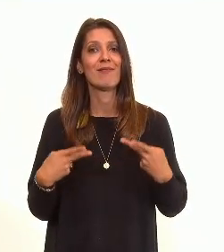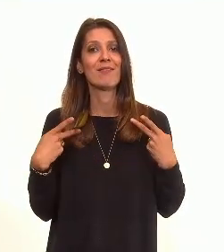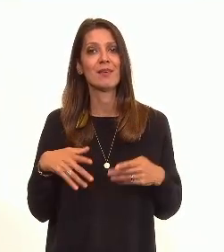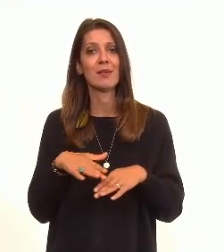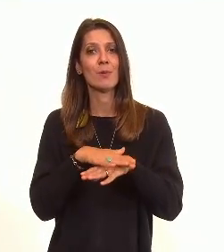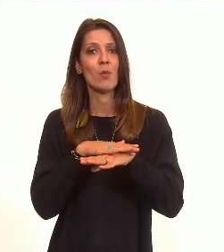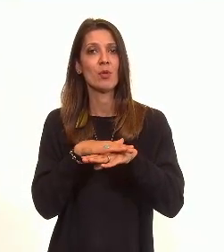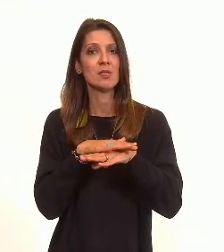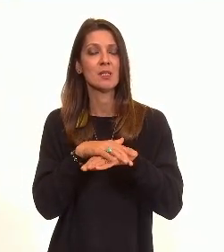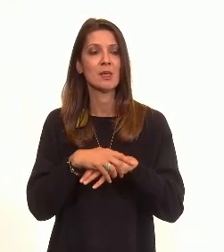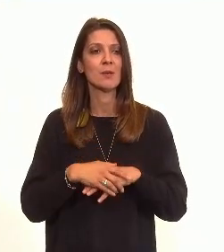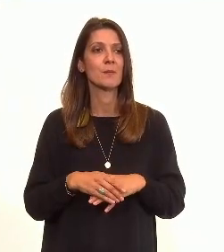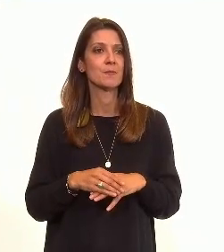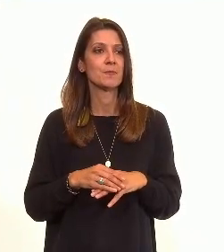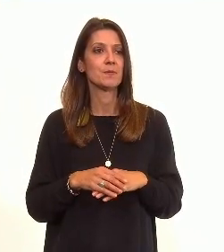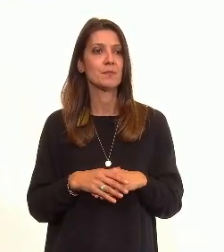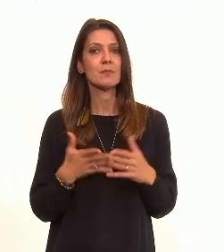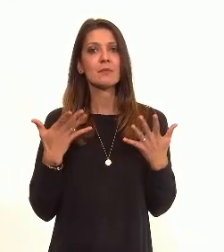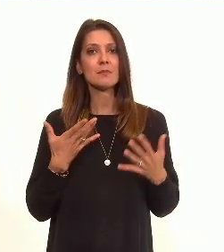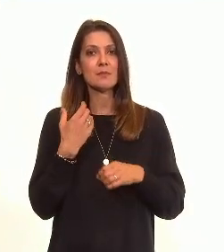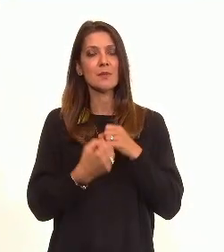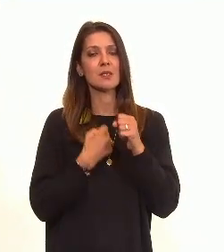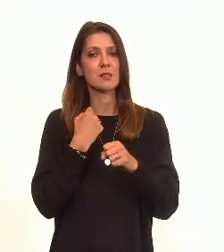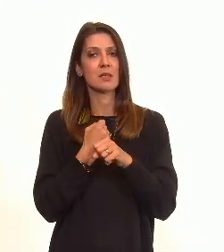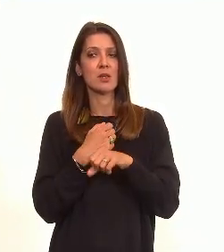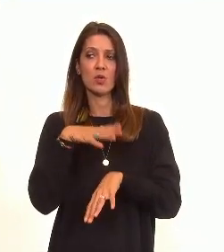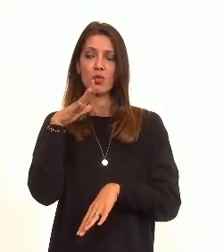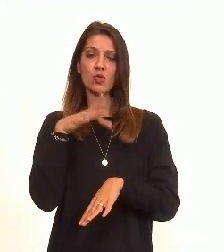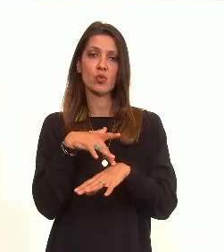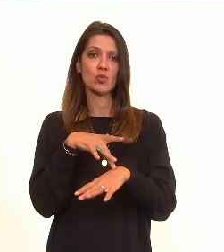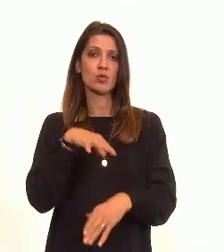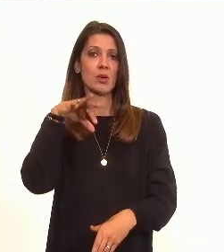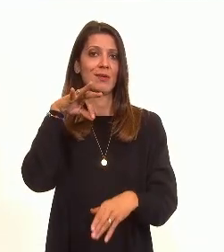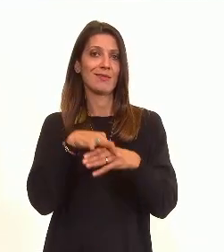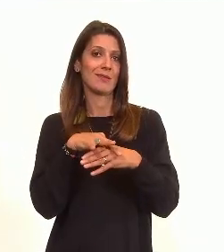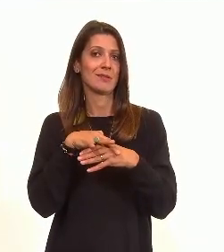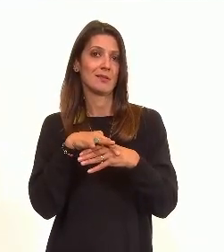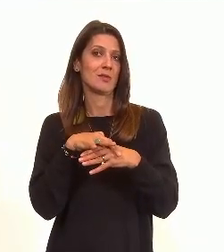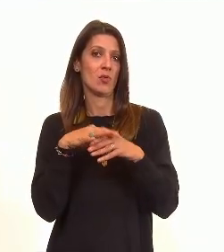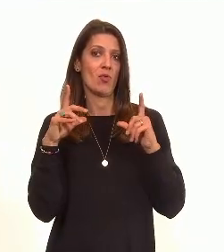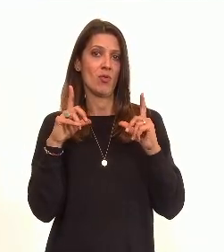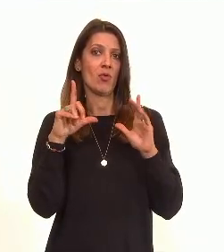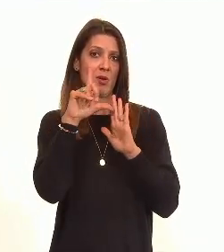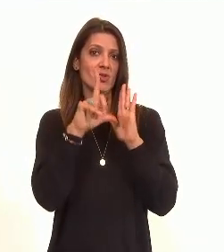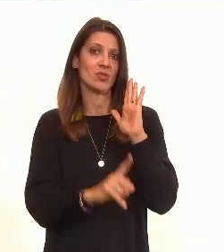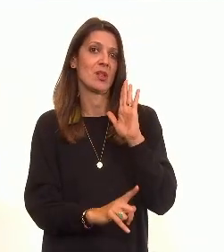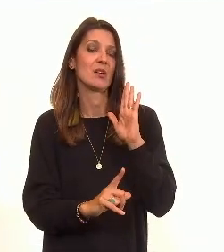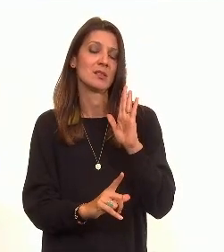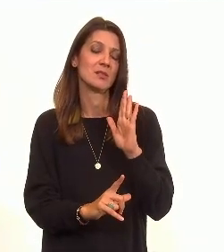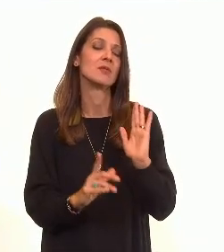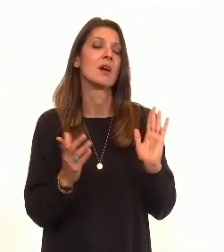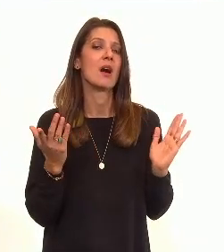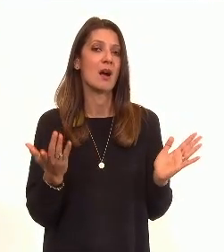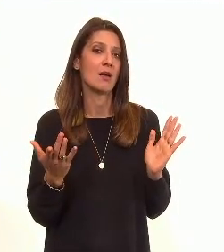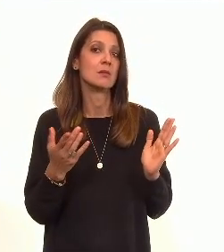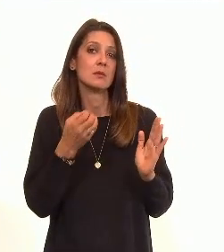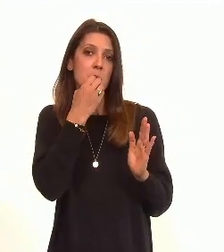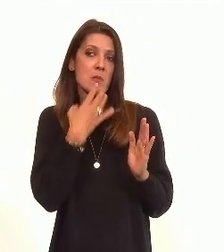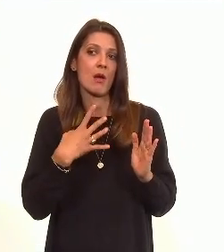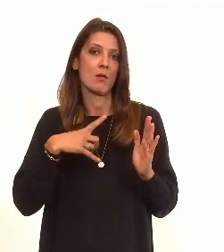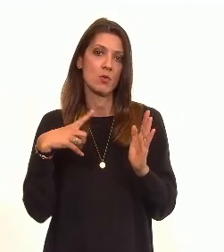d'autres spectateurs qui est Roméo et Juliette. Et cette scénette traite le droit au loisir et à la culture. Alors, on va voir une démonstration